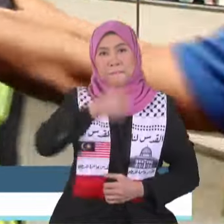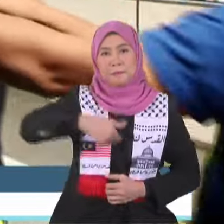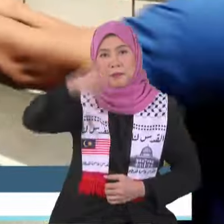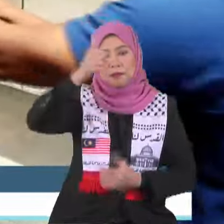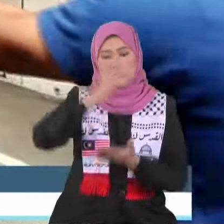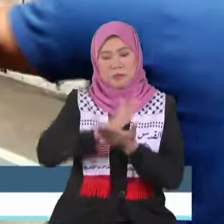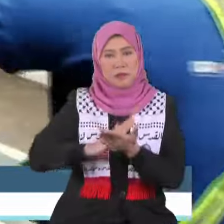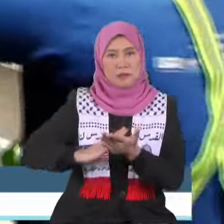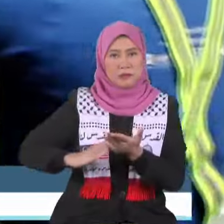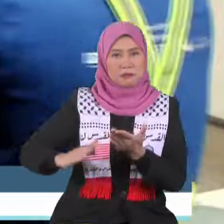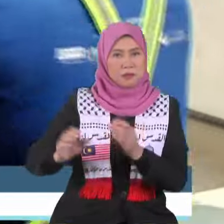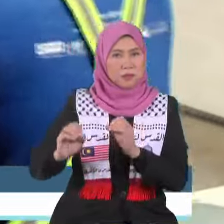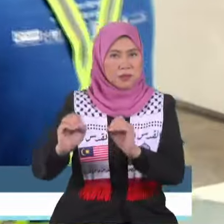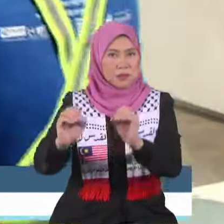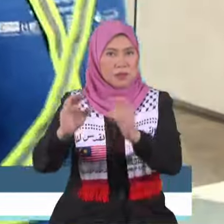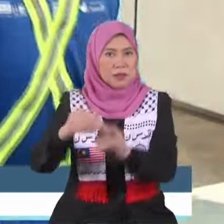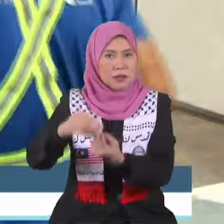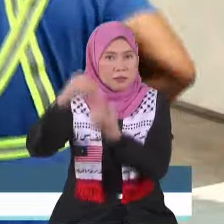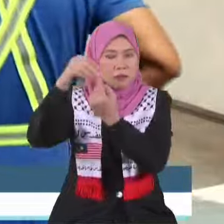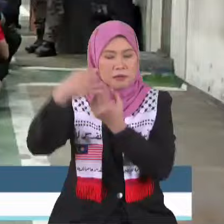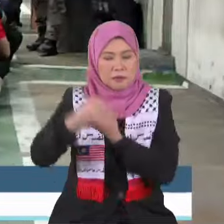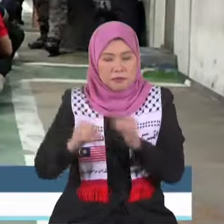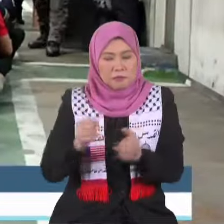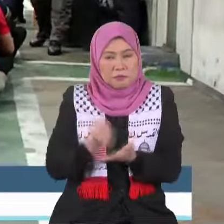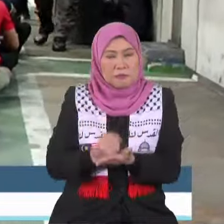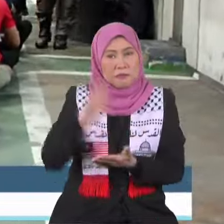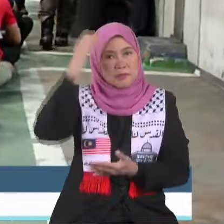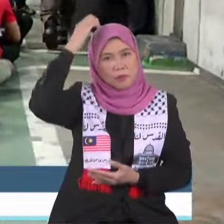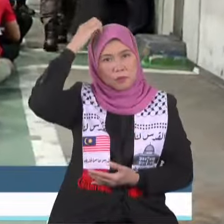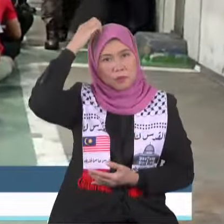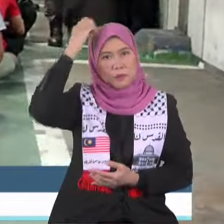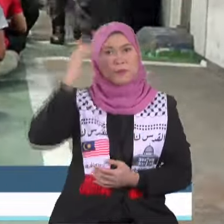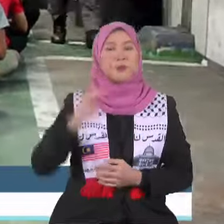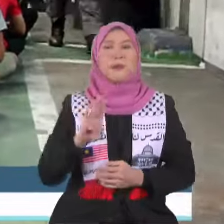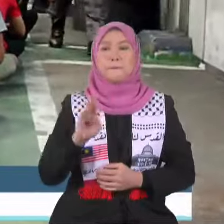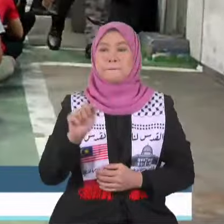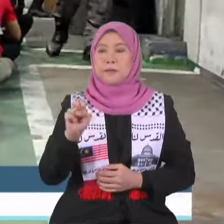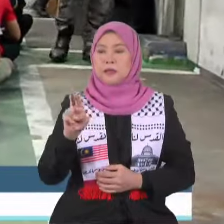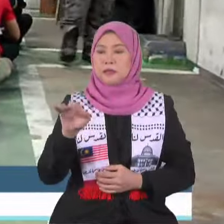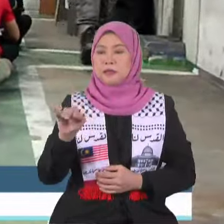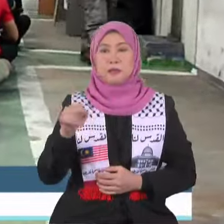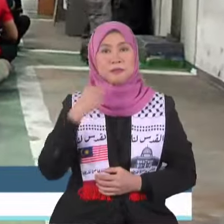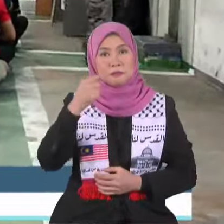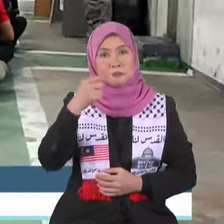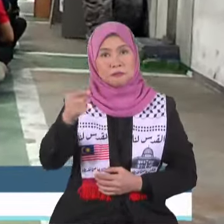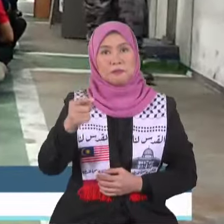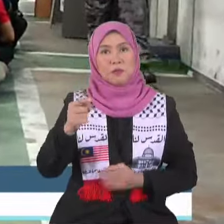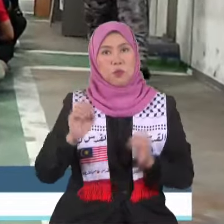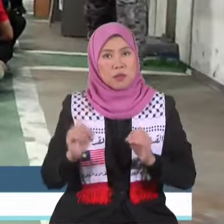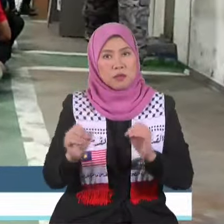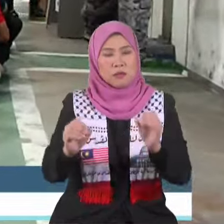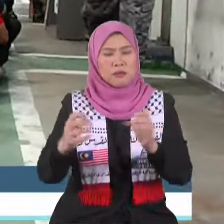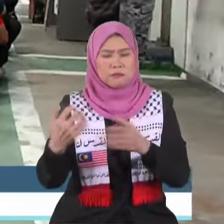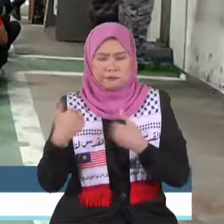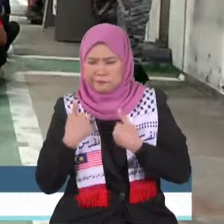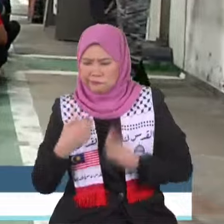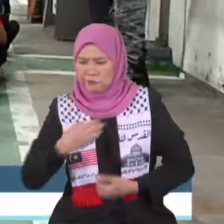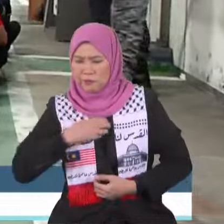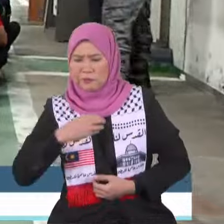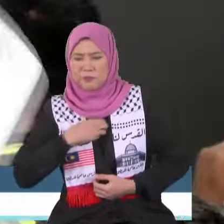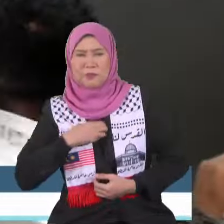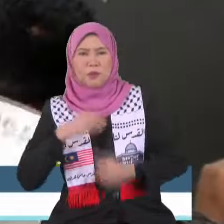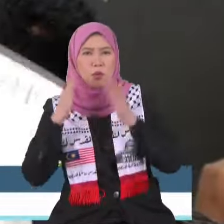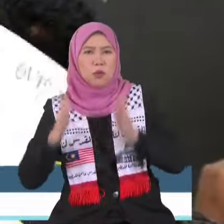Pengarah Bahagian Perisikan dan Operasi Khas Jabatan Immigration Selangor, Basri Othman berkata, operasi dijalankan selepas menerima aduan awam.